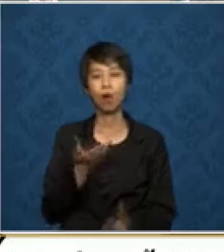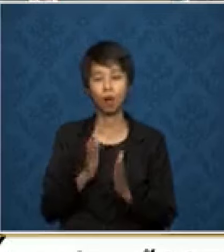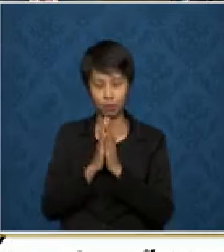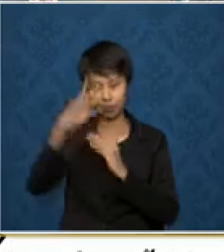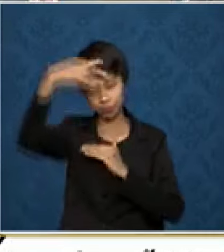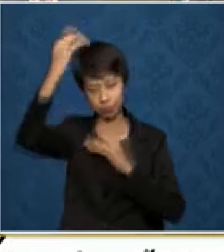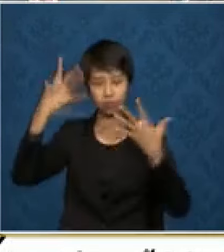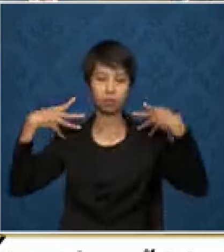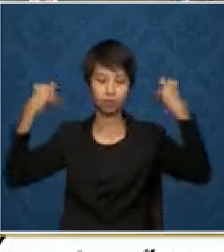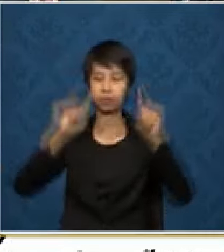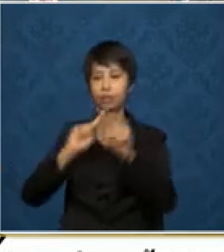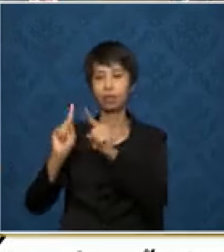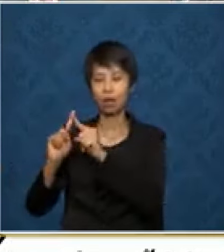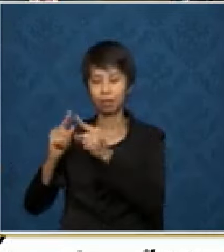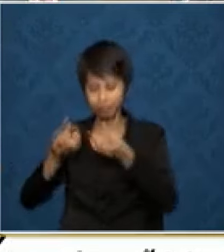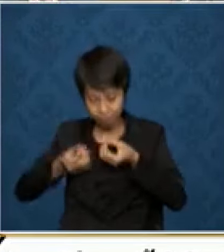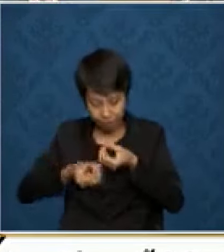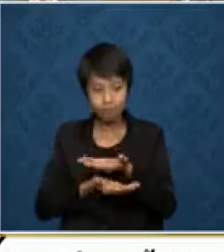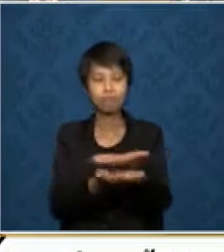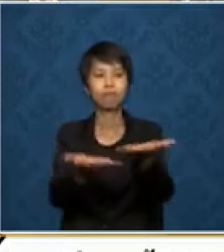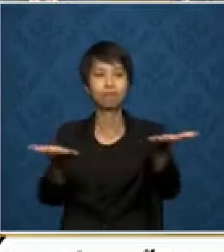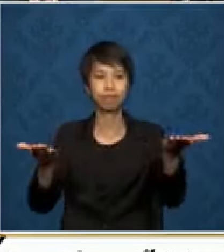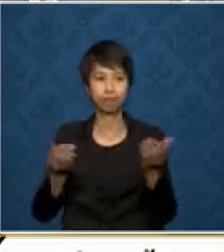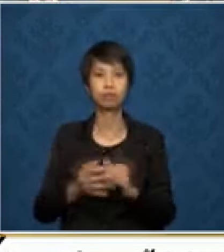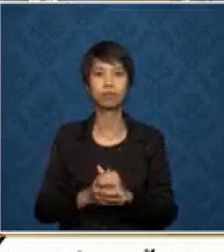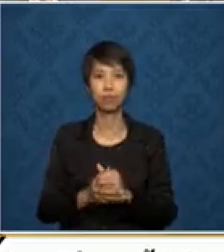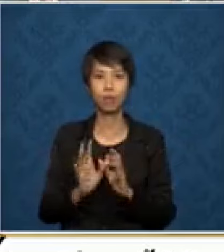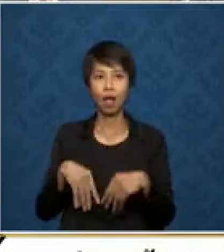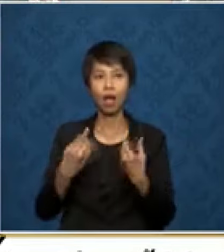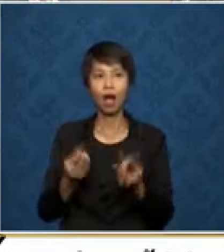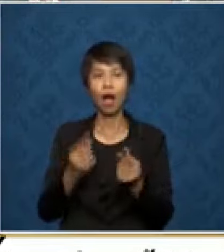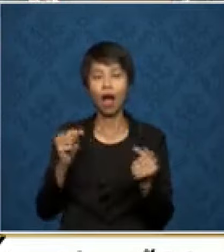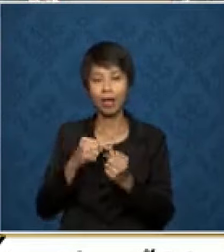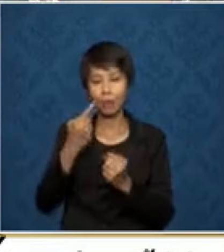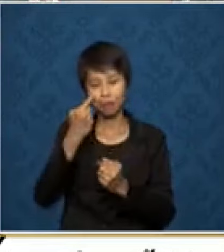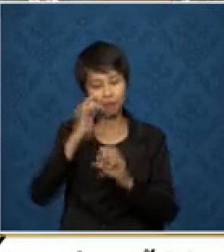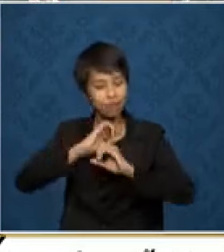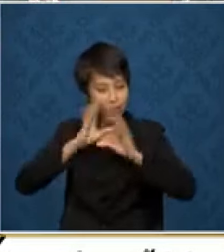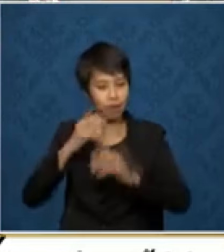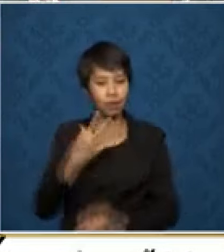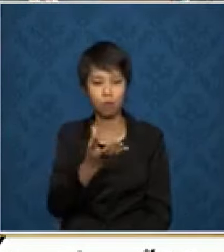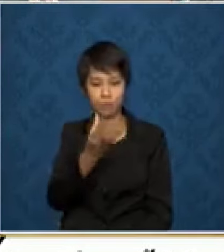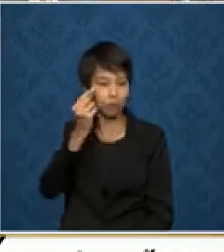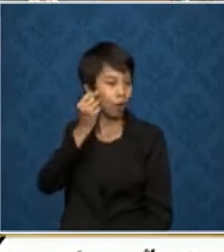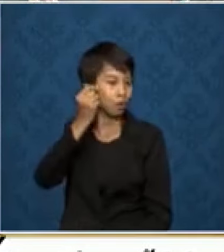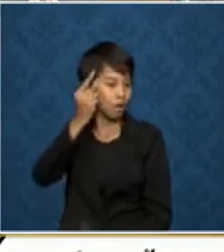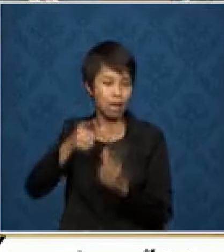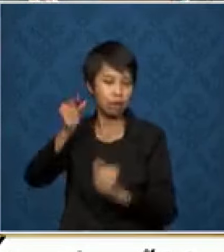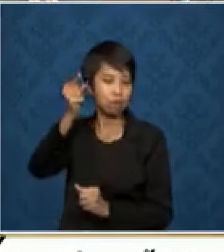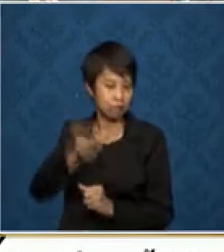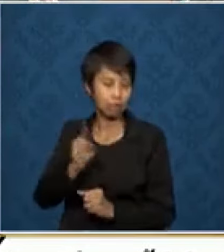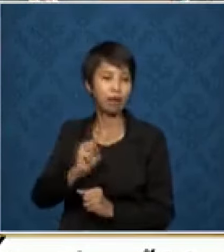หลายบันดาลให้ทุกท่านดวงตาเห็นธรรมโดยทั่วกันด้วย